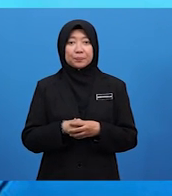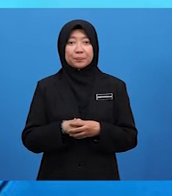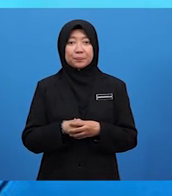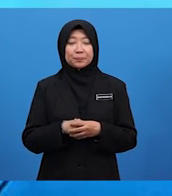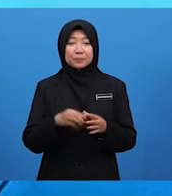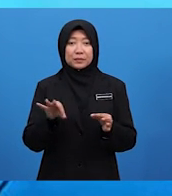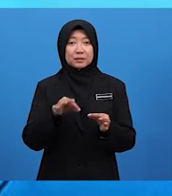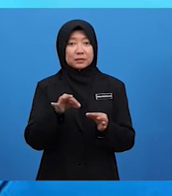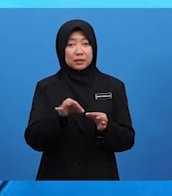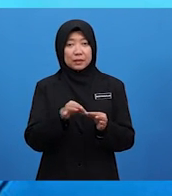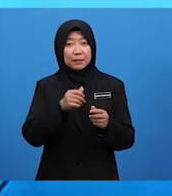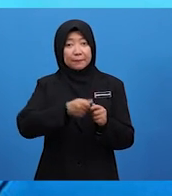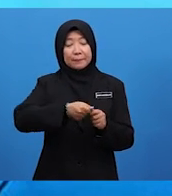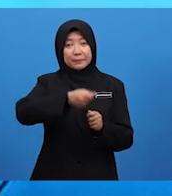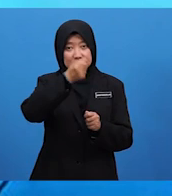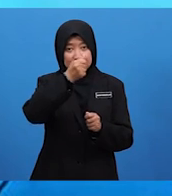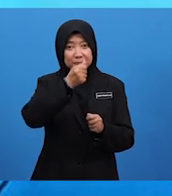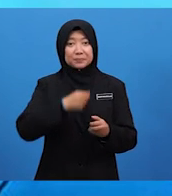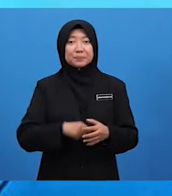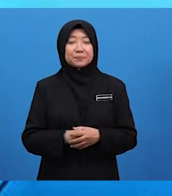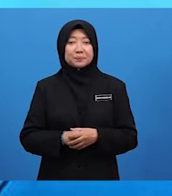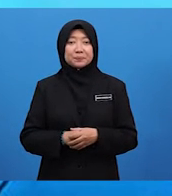Kedua, menjahit belah berzip.